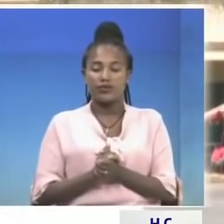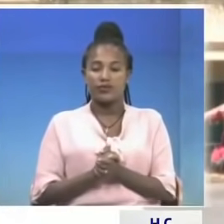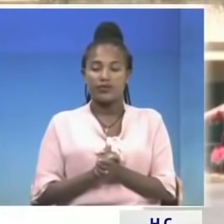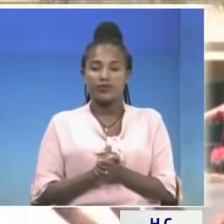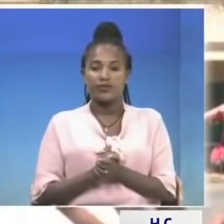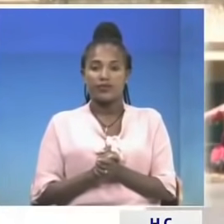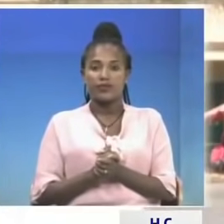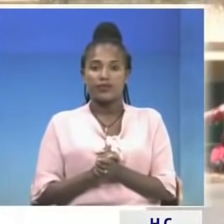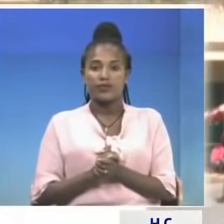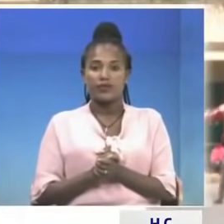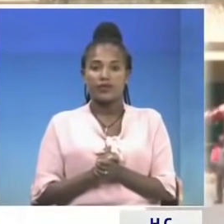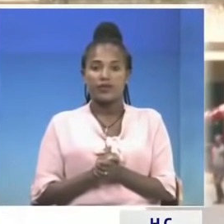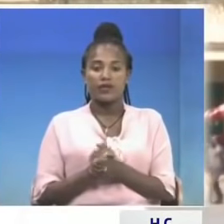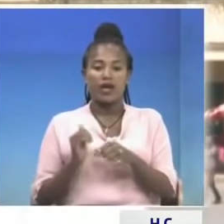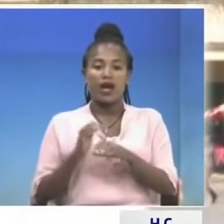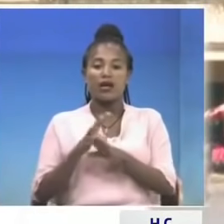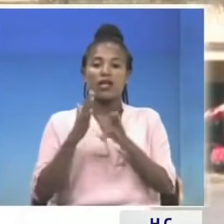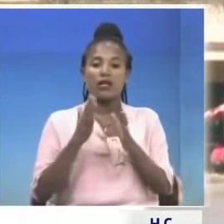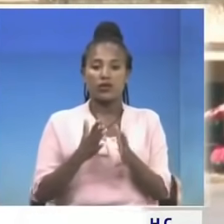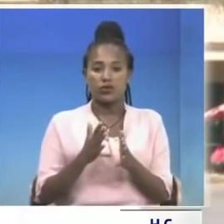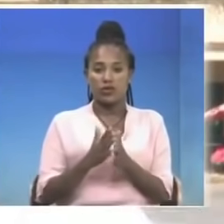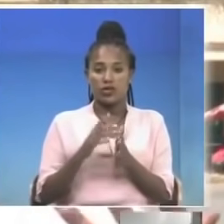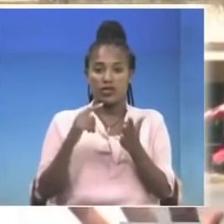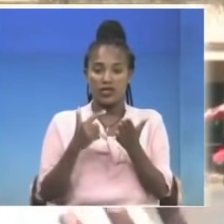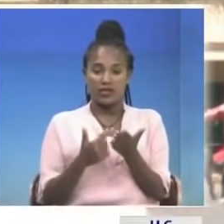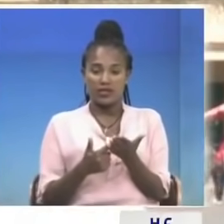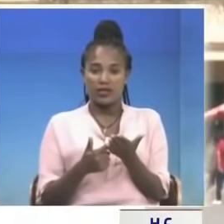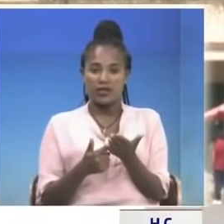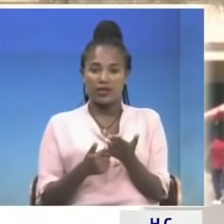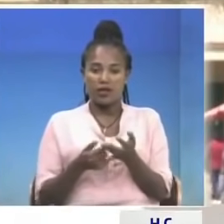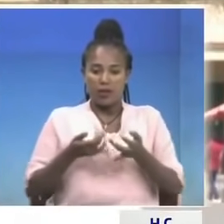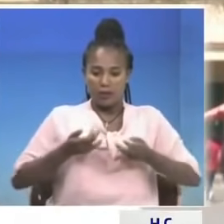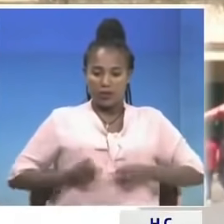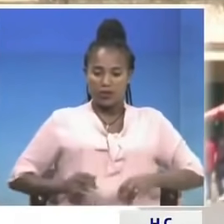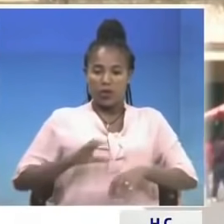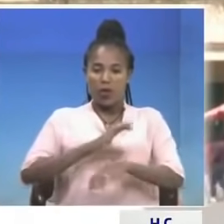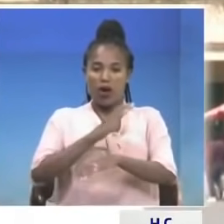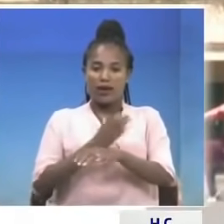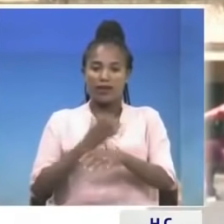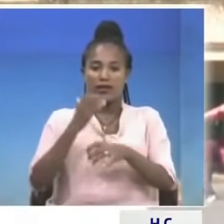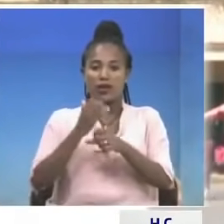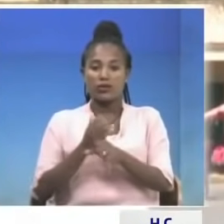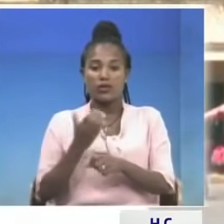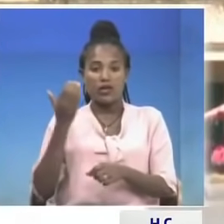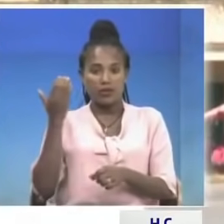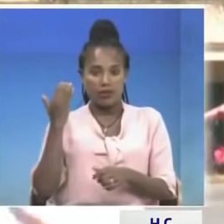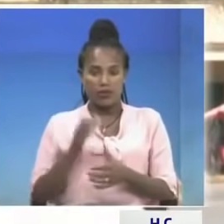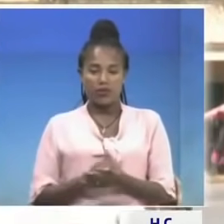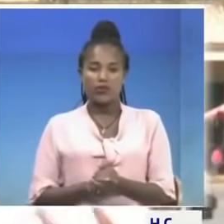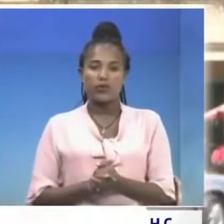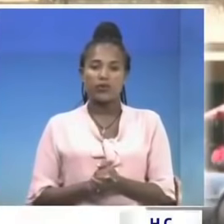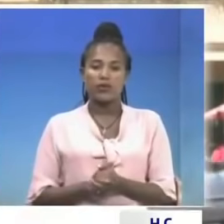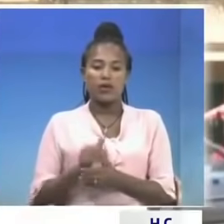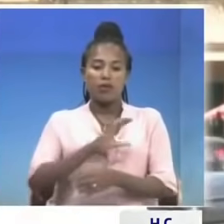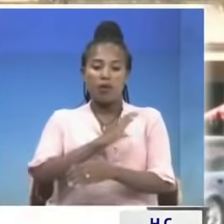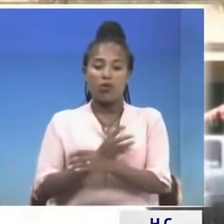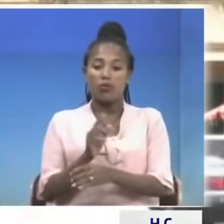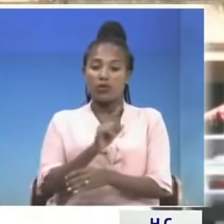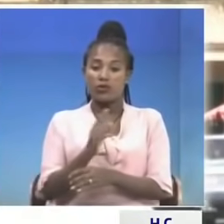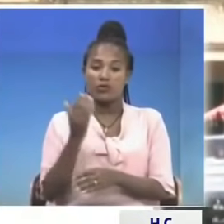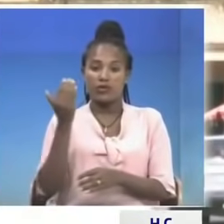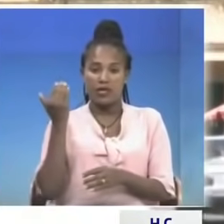ነጋዴዎች፣ ኤክስፖርተሮች፣ እነዚህ በጁንታው ኃይል የተያያዙ ስለነበሩ ፓወሩ በእነሱም